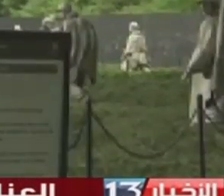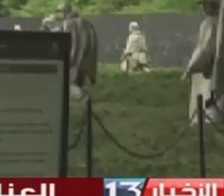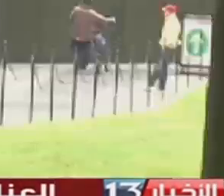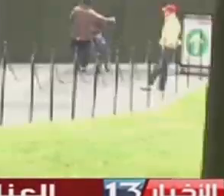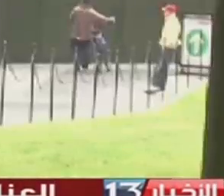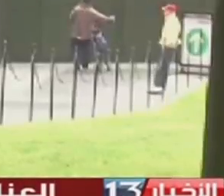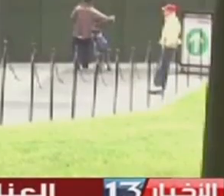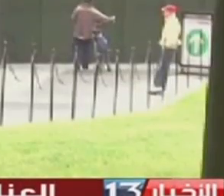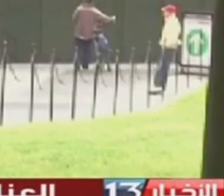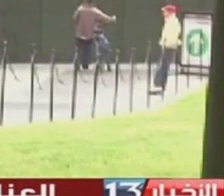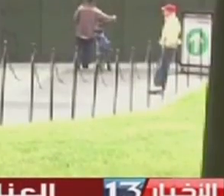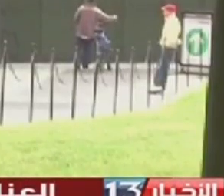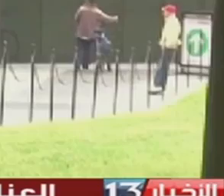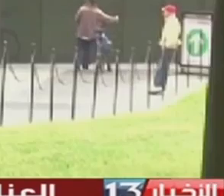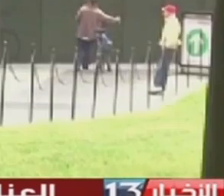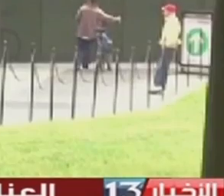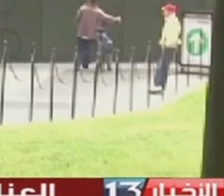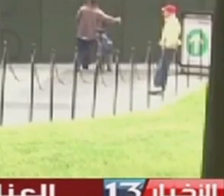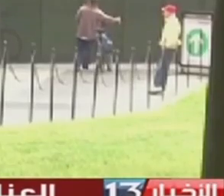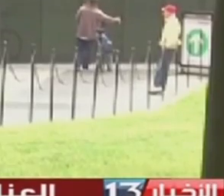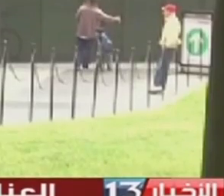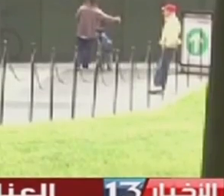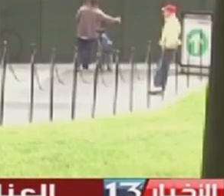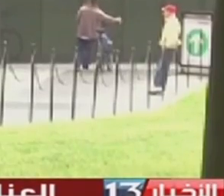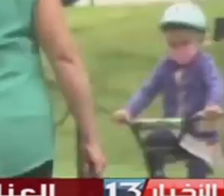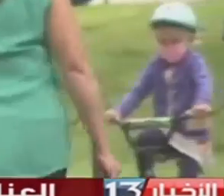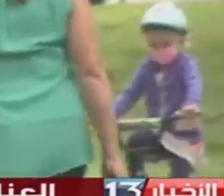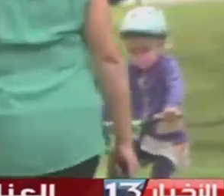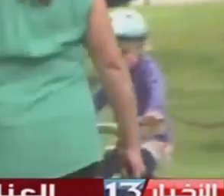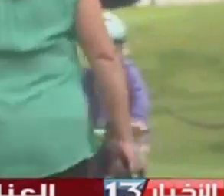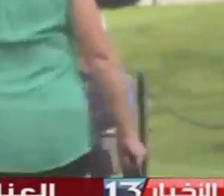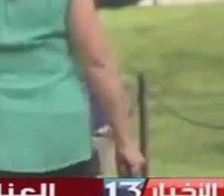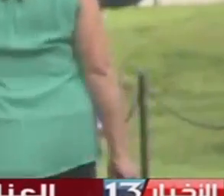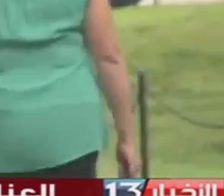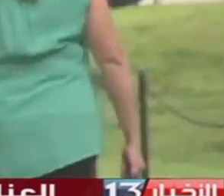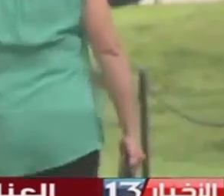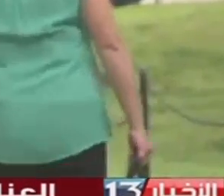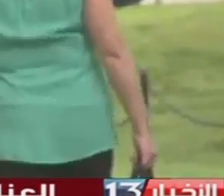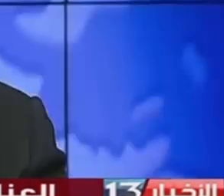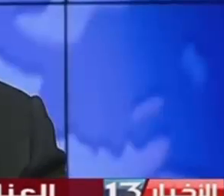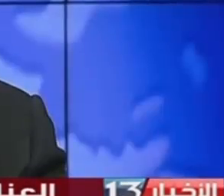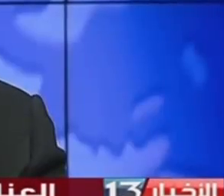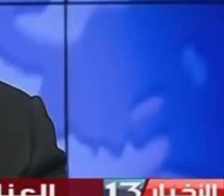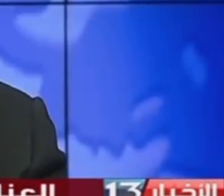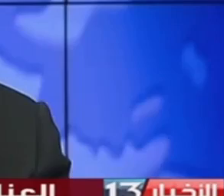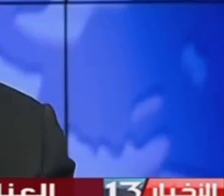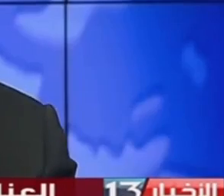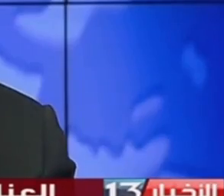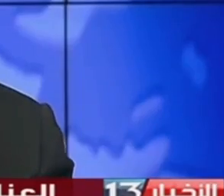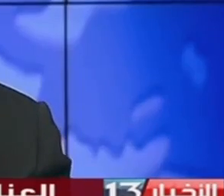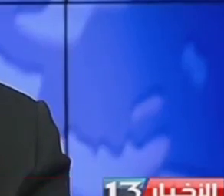عدد الوفيات بفيروس كورونا في الولايات المتحدة يتجاوز 94,000، والأمم المتحدة تحذر من أزمة